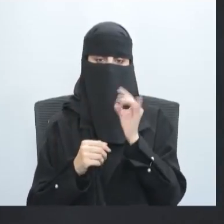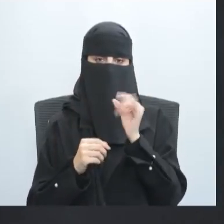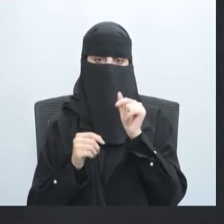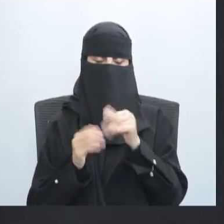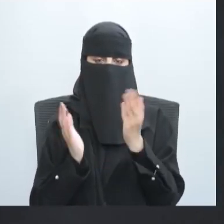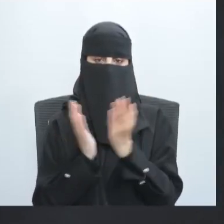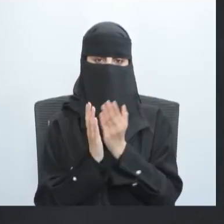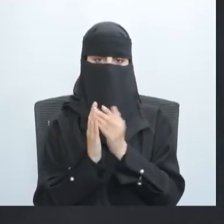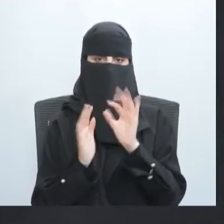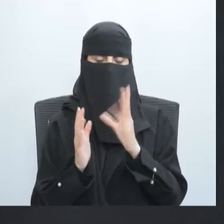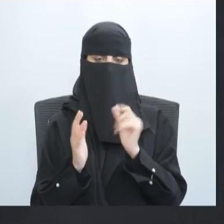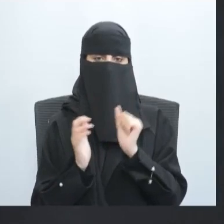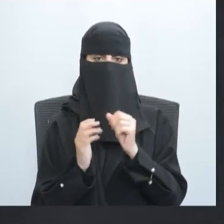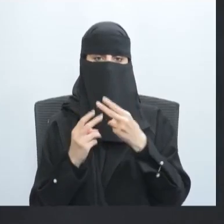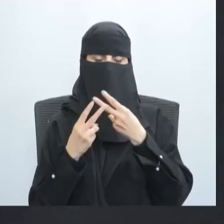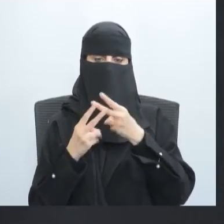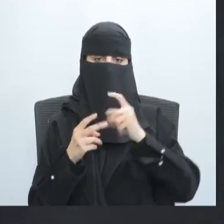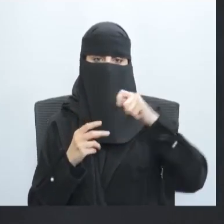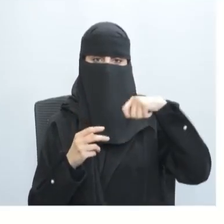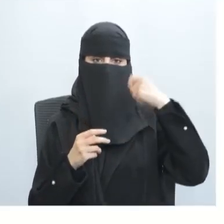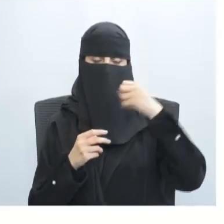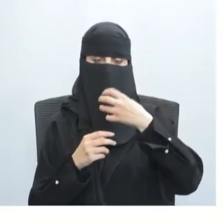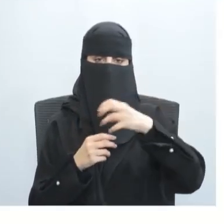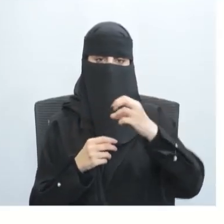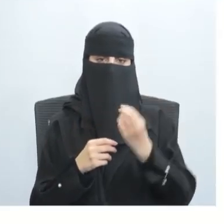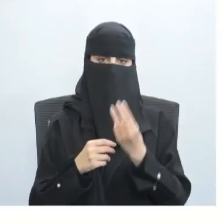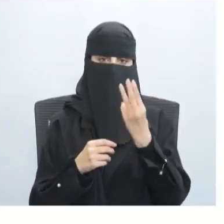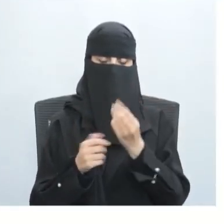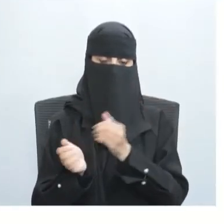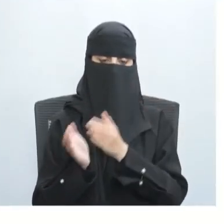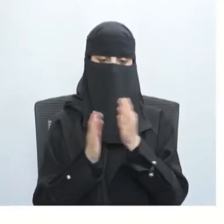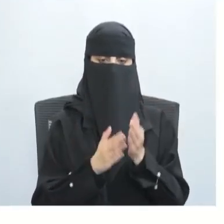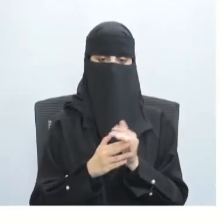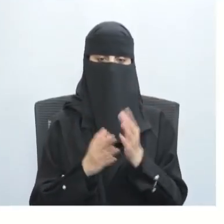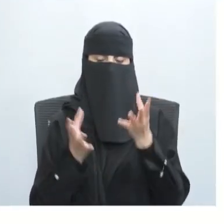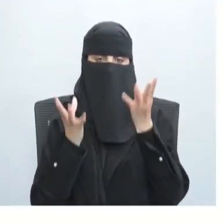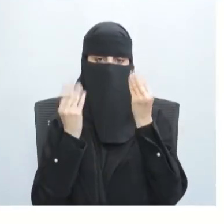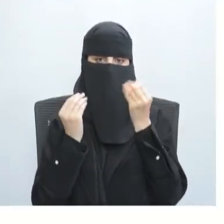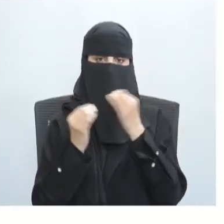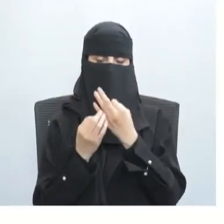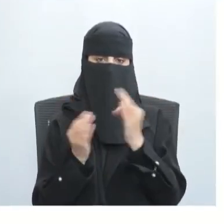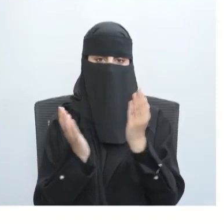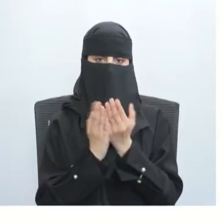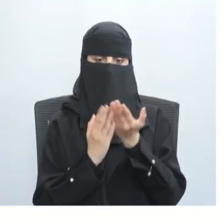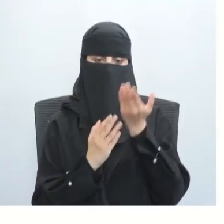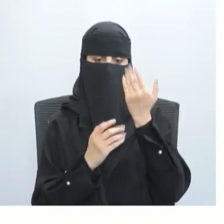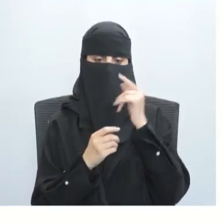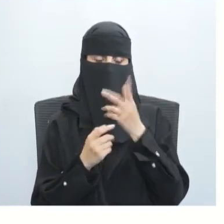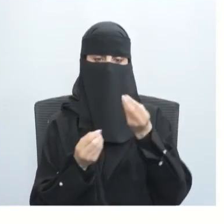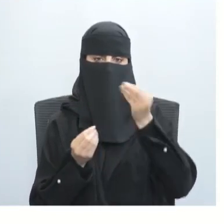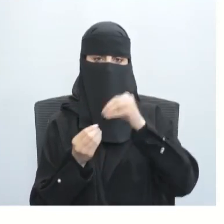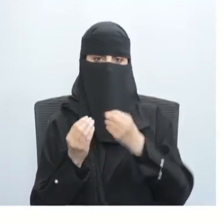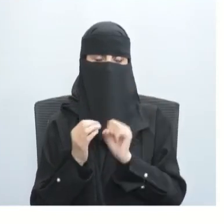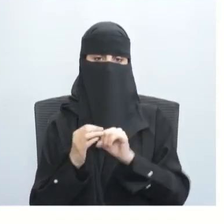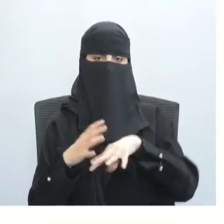في هذا الدرس في درس انشاء فيلم الجزء الثالث تعلمنا في الدرس السابق عن انشاء